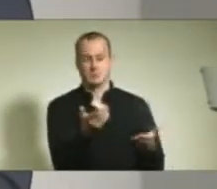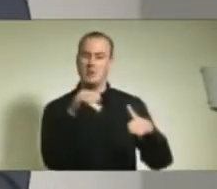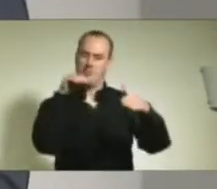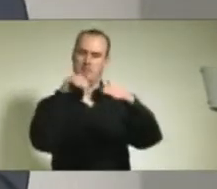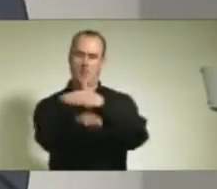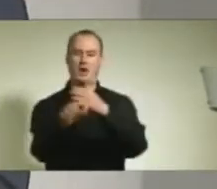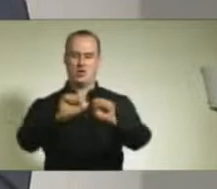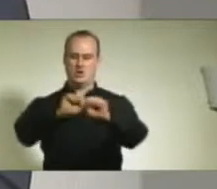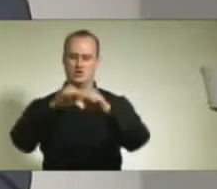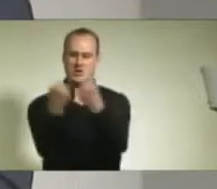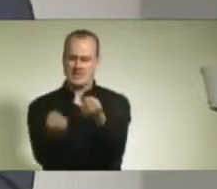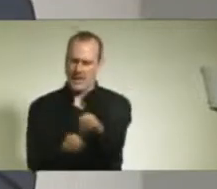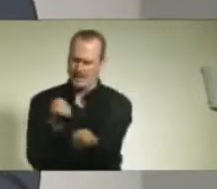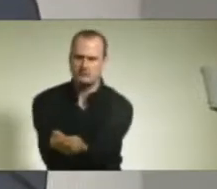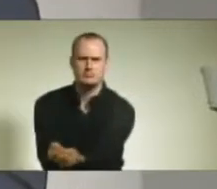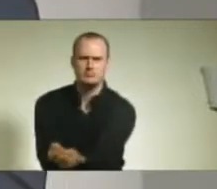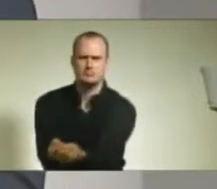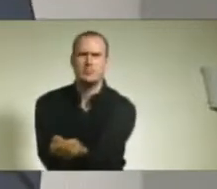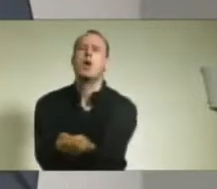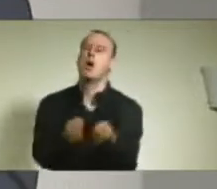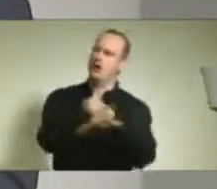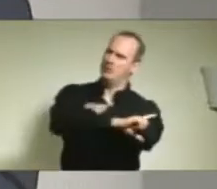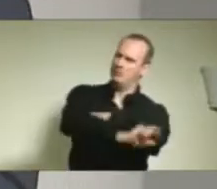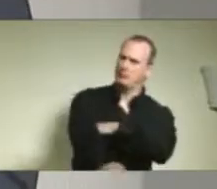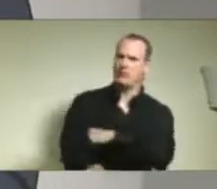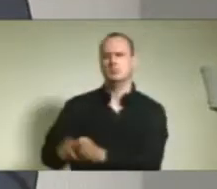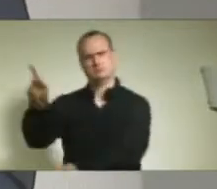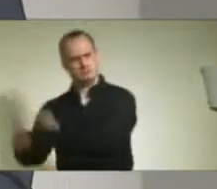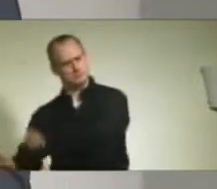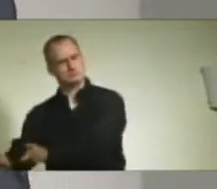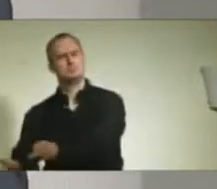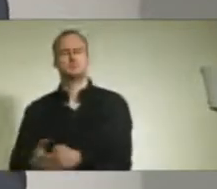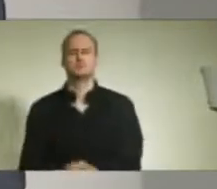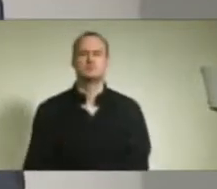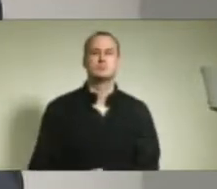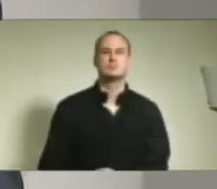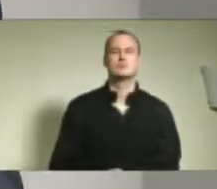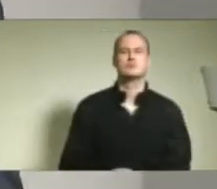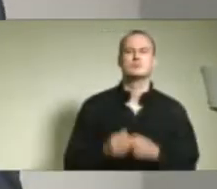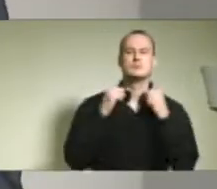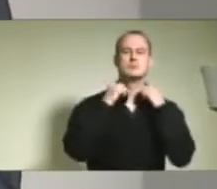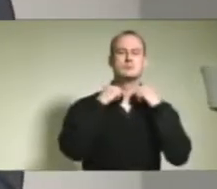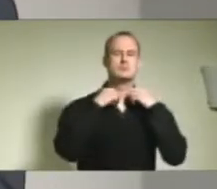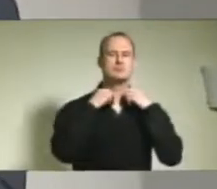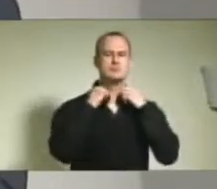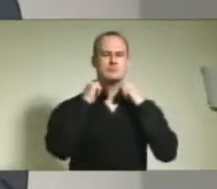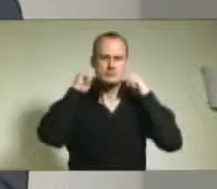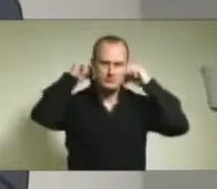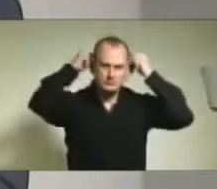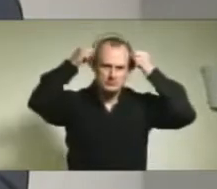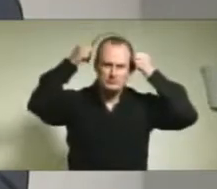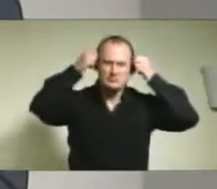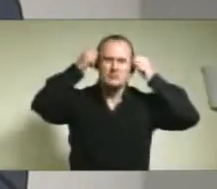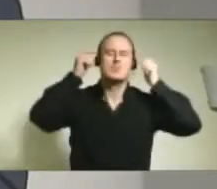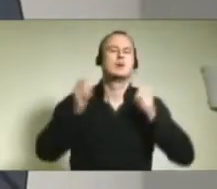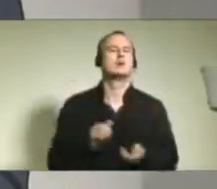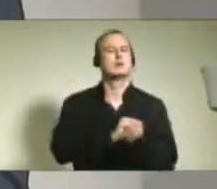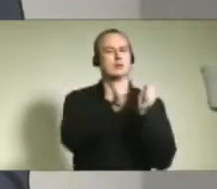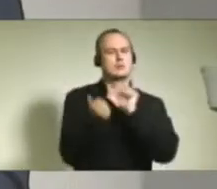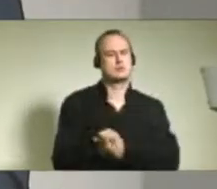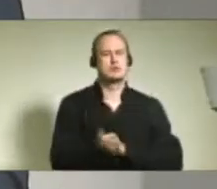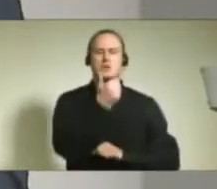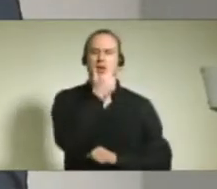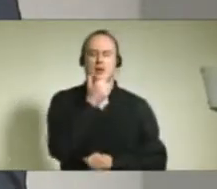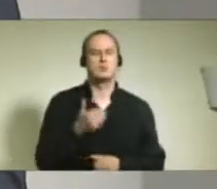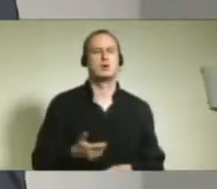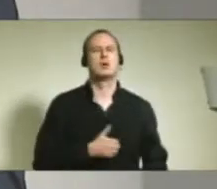sociale. Donc, now we'll have another speaker, so it's Ken. Maintenant, nous avons un autre conférencier,